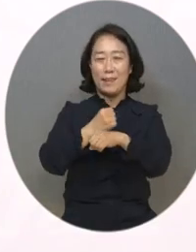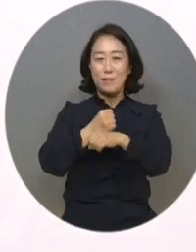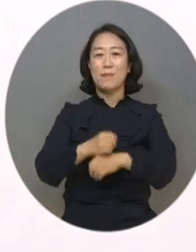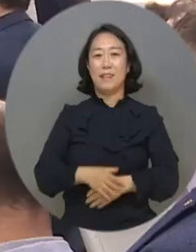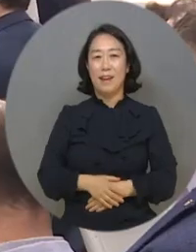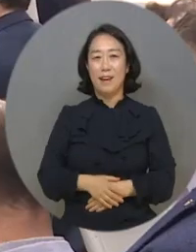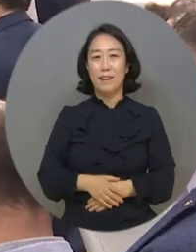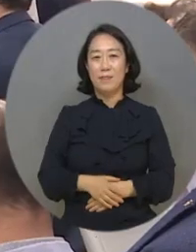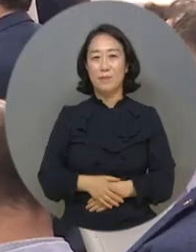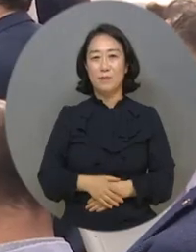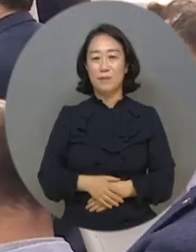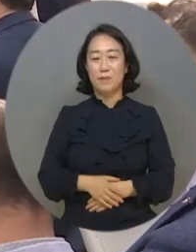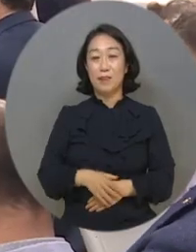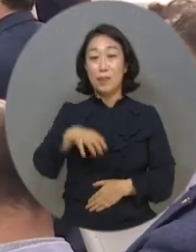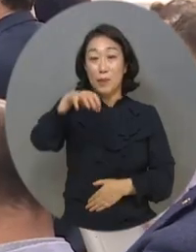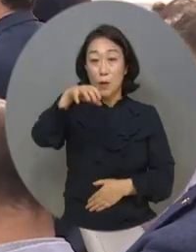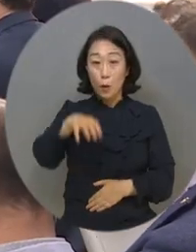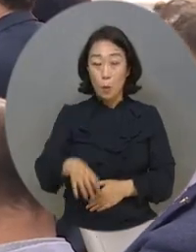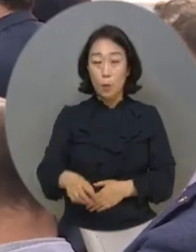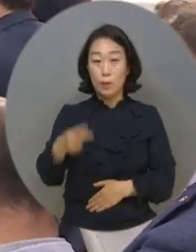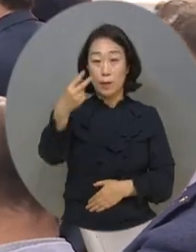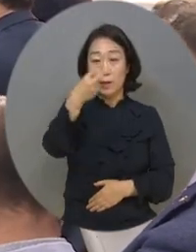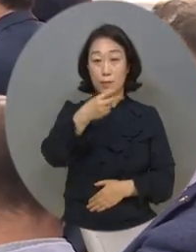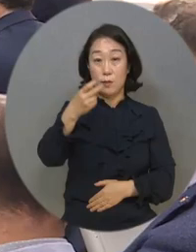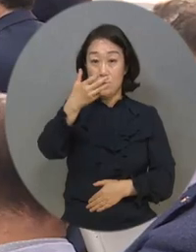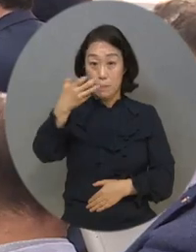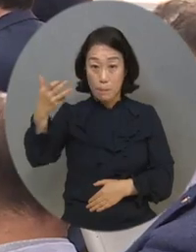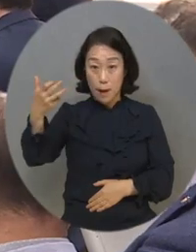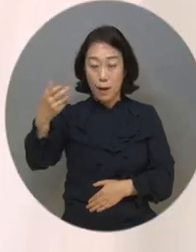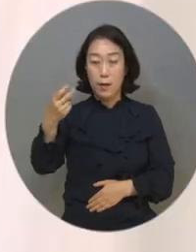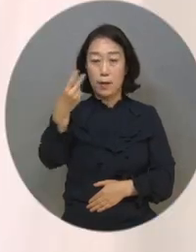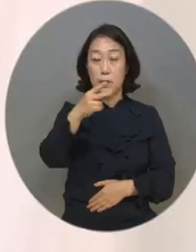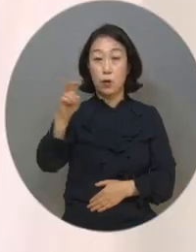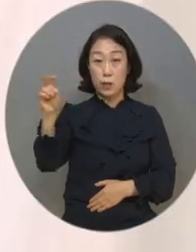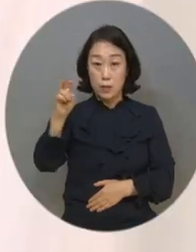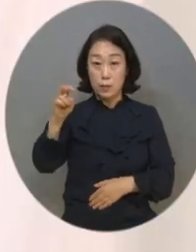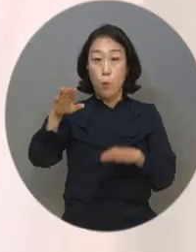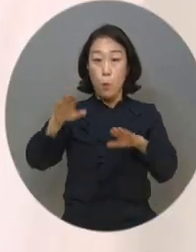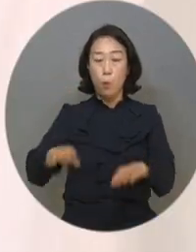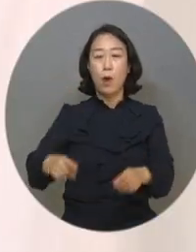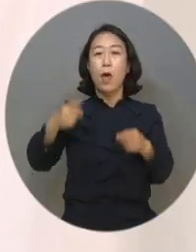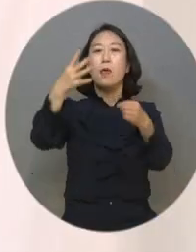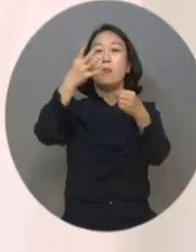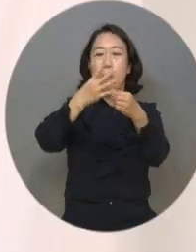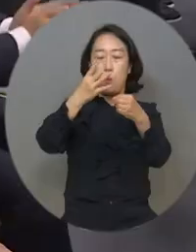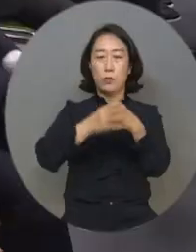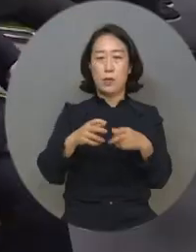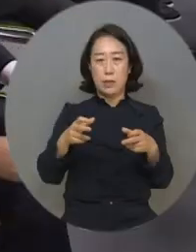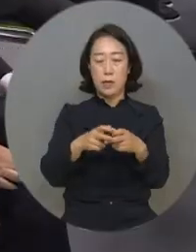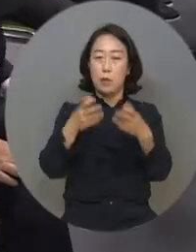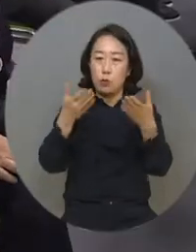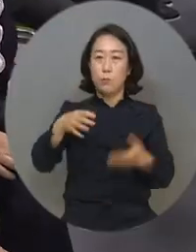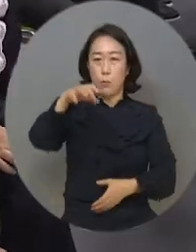다하겠습니다. 금천구는 2018년과 2020년에 이어 올해로 네 번째 장애인